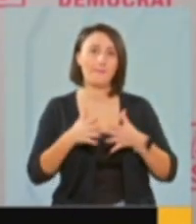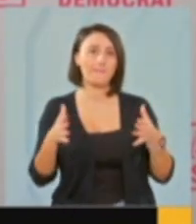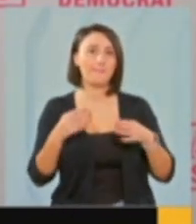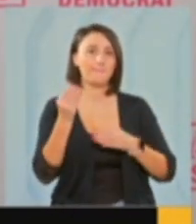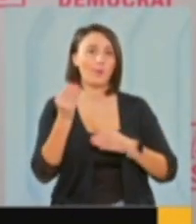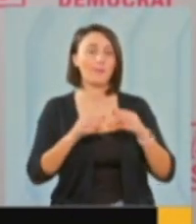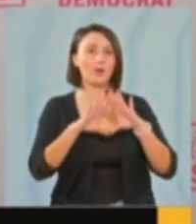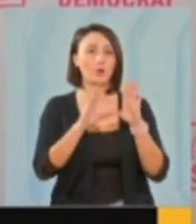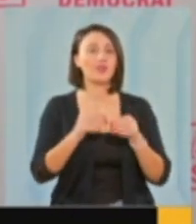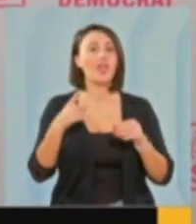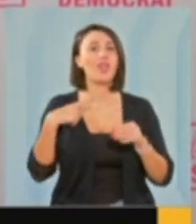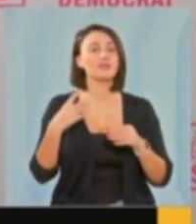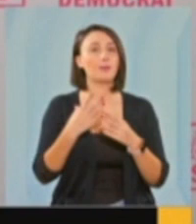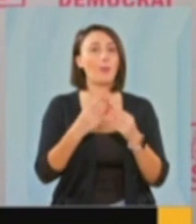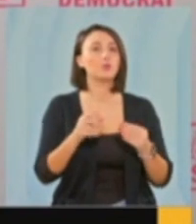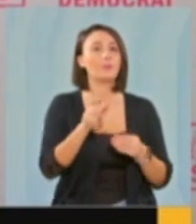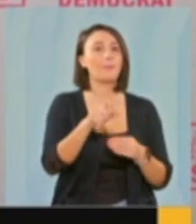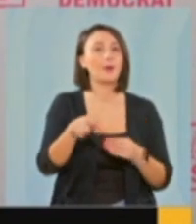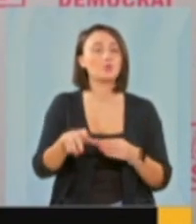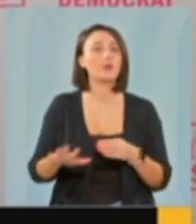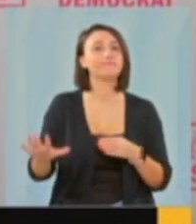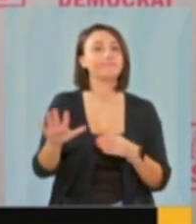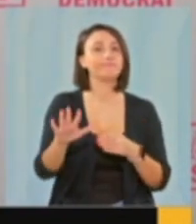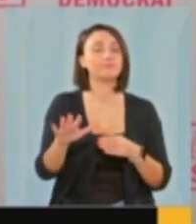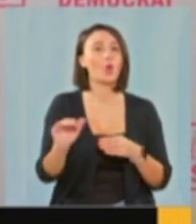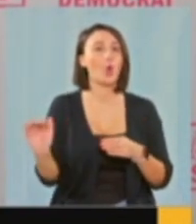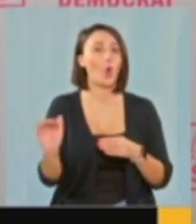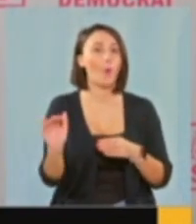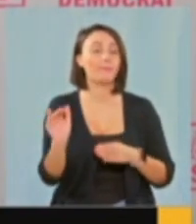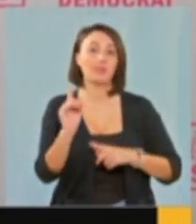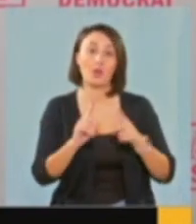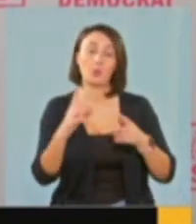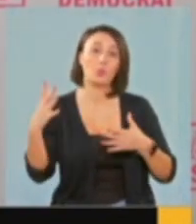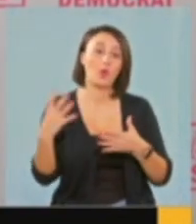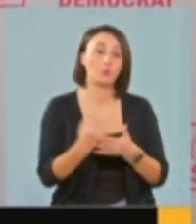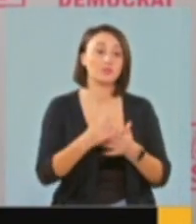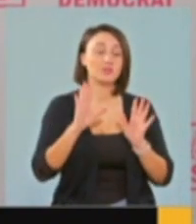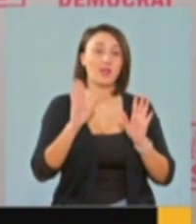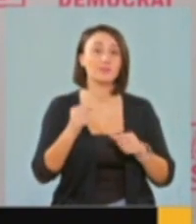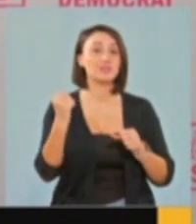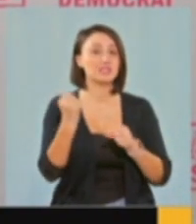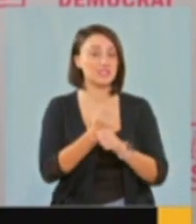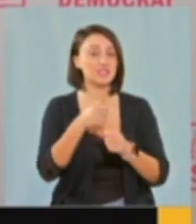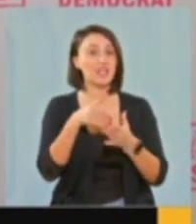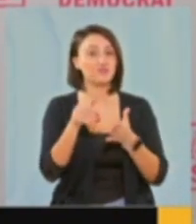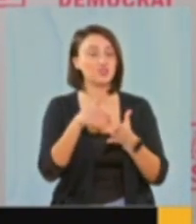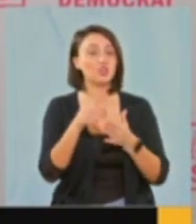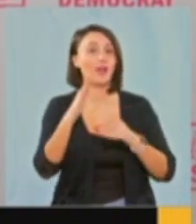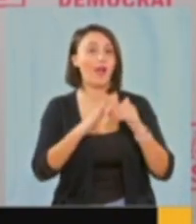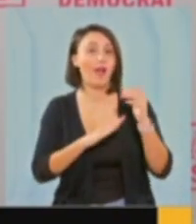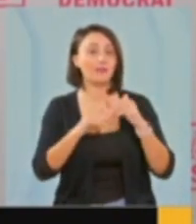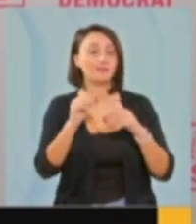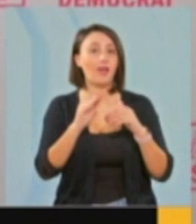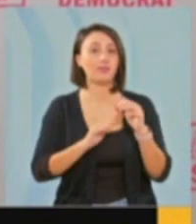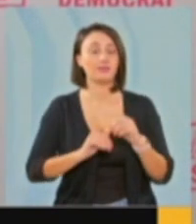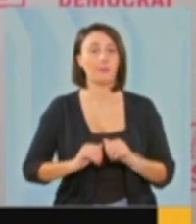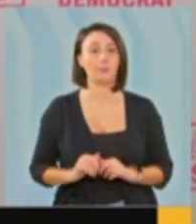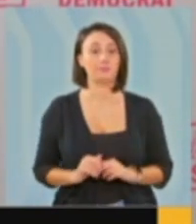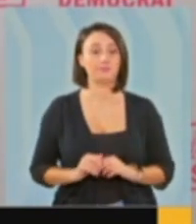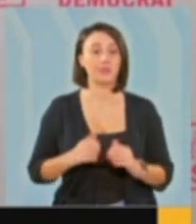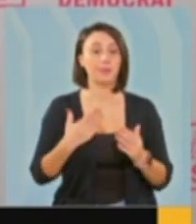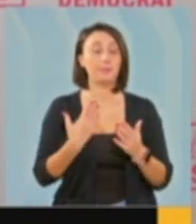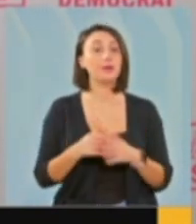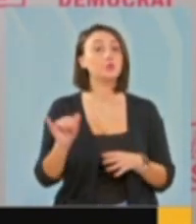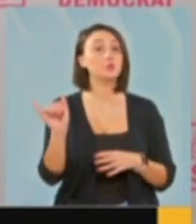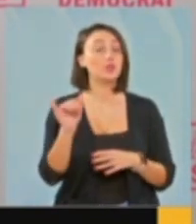României este demografia dacă nu reușim să avem servicii de calitate pentru